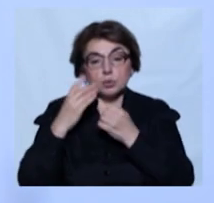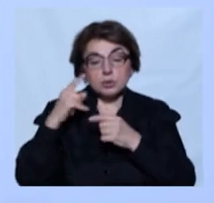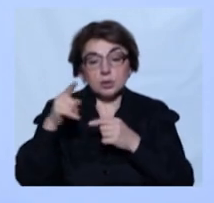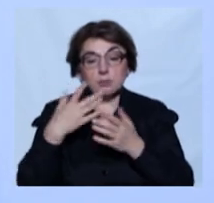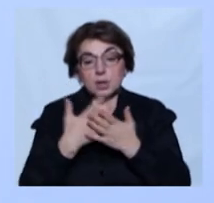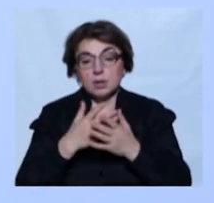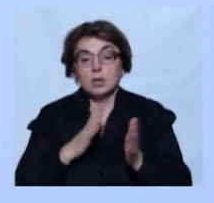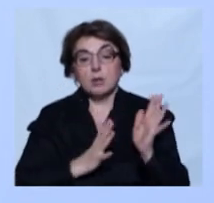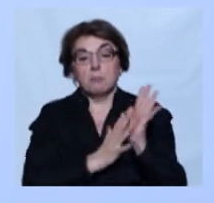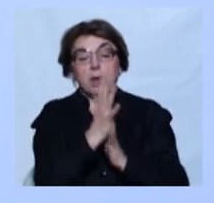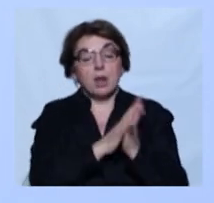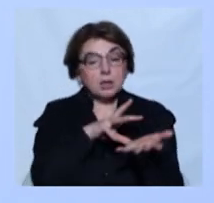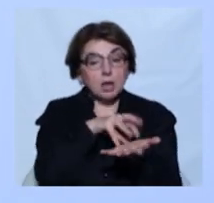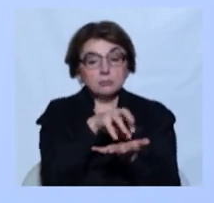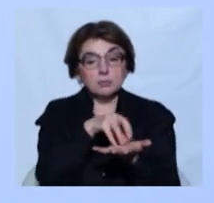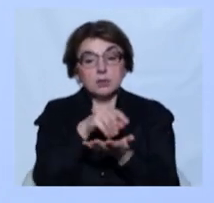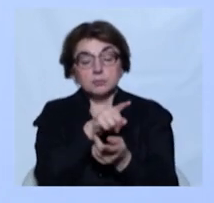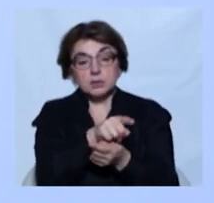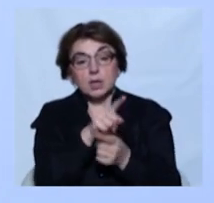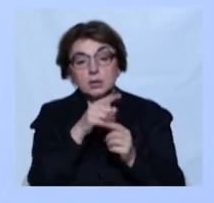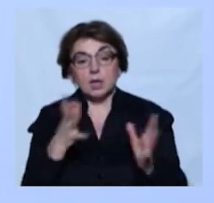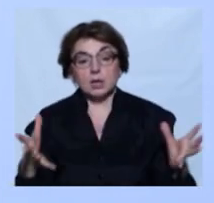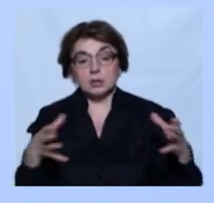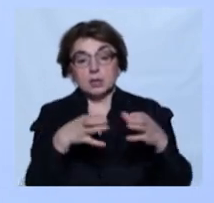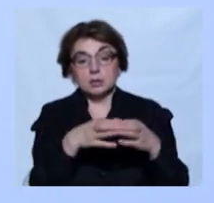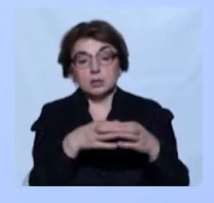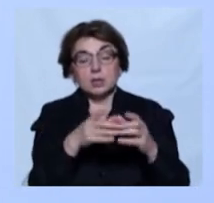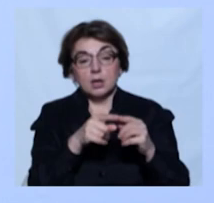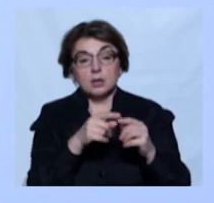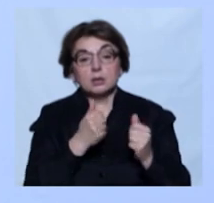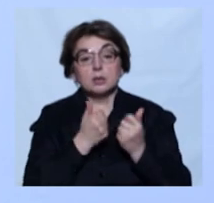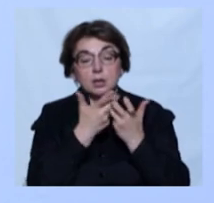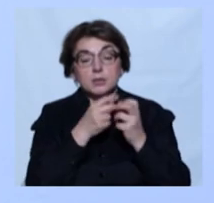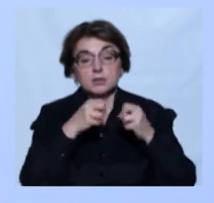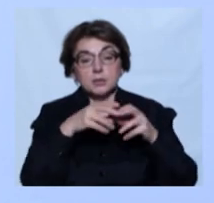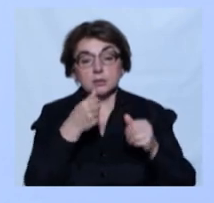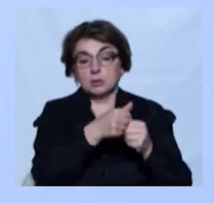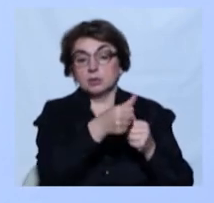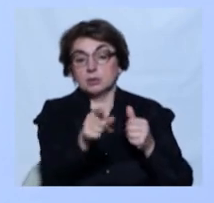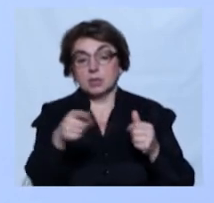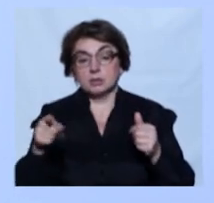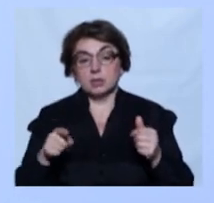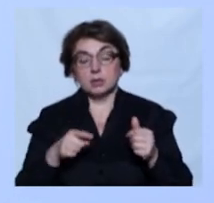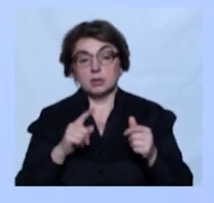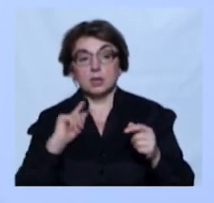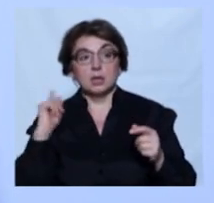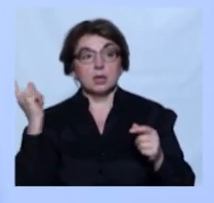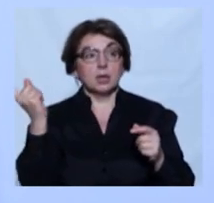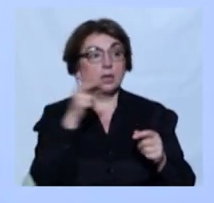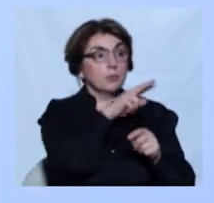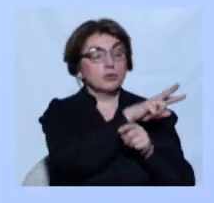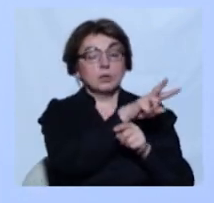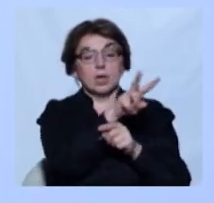ისინი საბალახოდ გადიან ერთად, რამდენიმე ჩლიქოსანი ცხოველი მათ გამოეყოფა და გარემოს